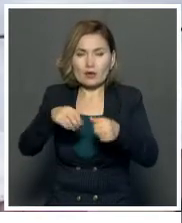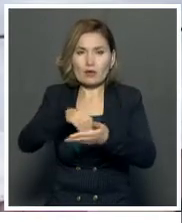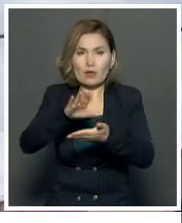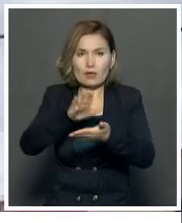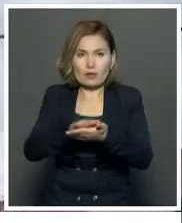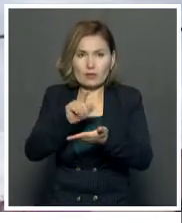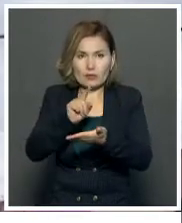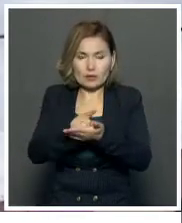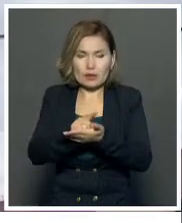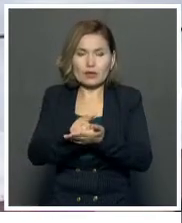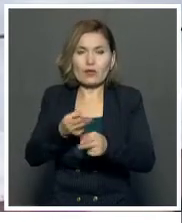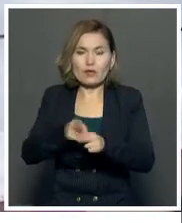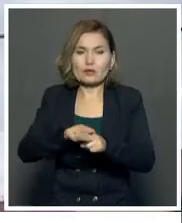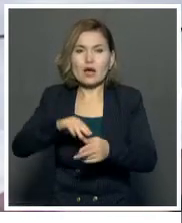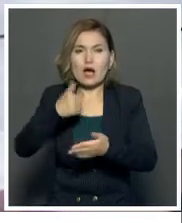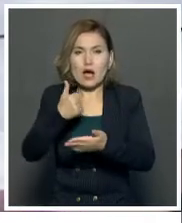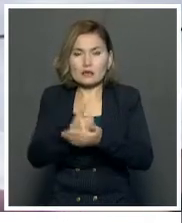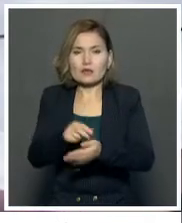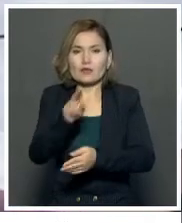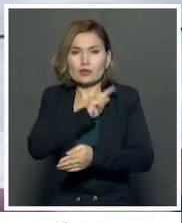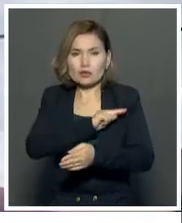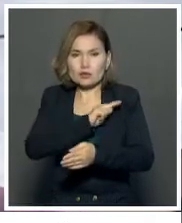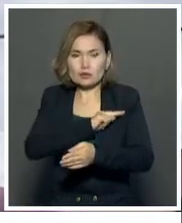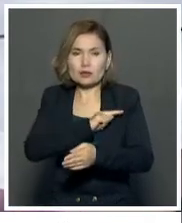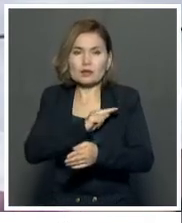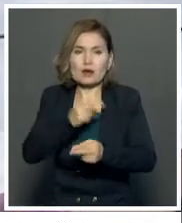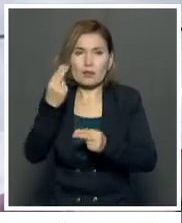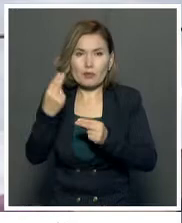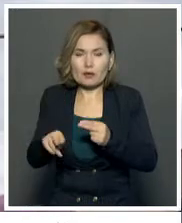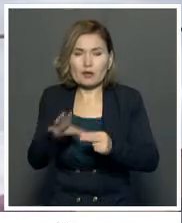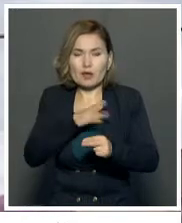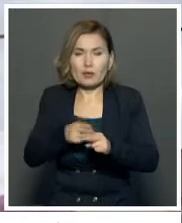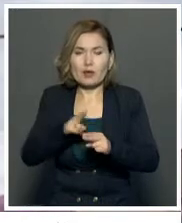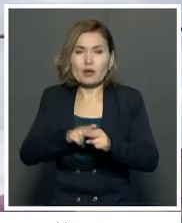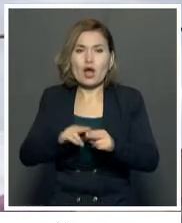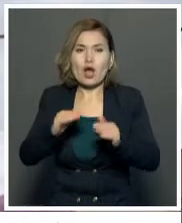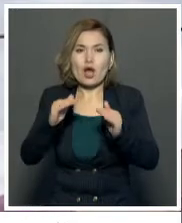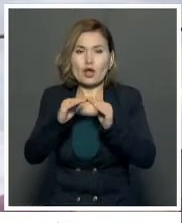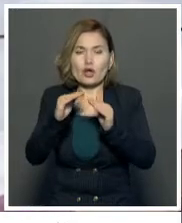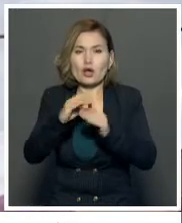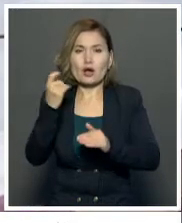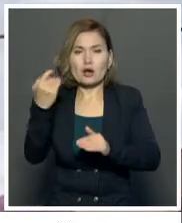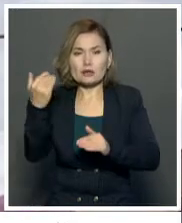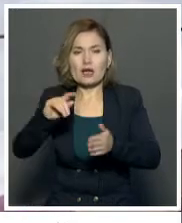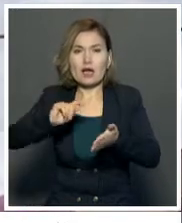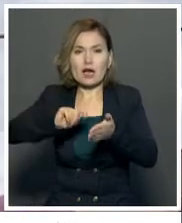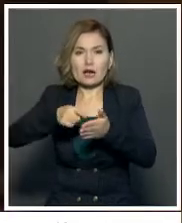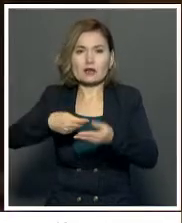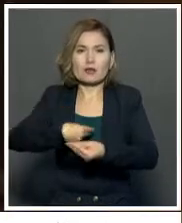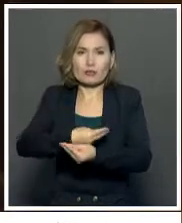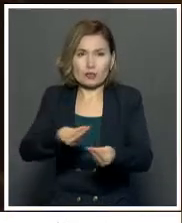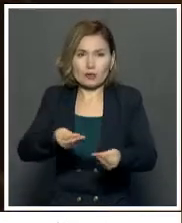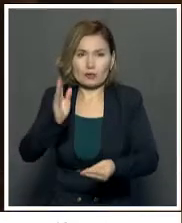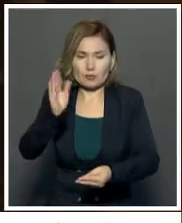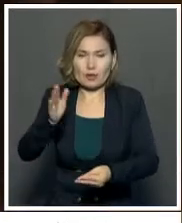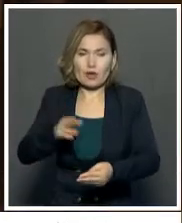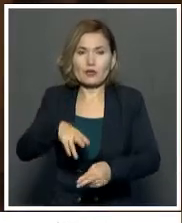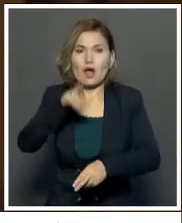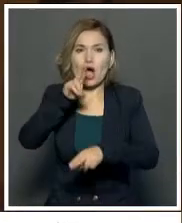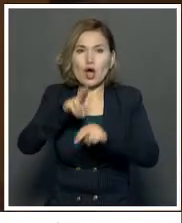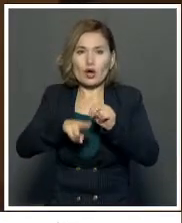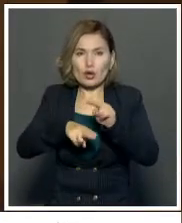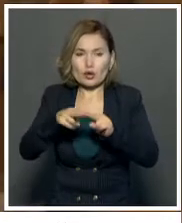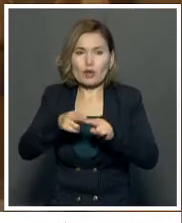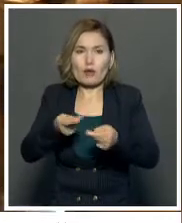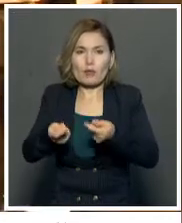ғой, основной жұмыстарын барлығын бітіріп, үйлерге мысалы иелерін кілт тарату мәселесі болып тұр. Құрылыс